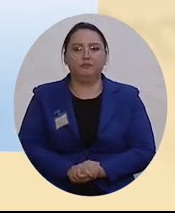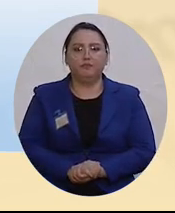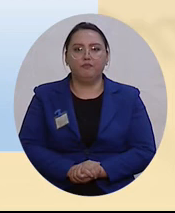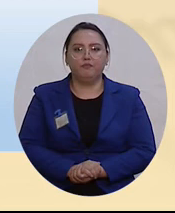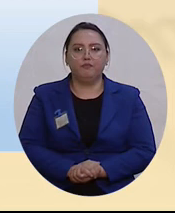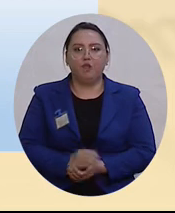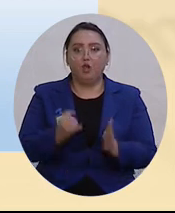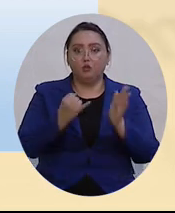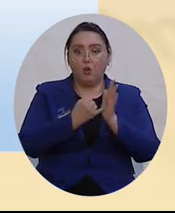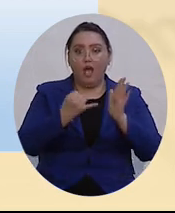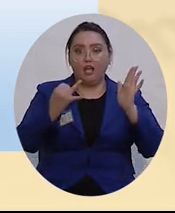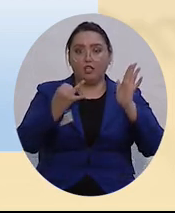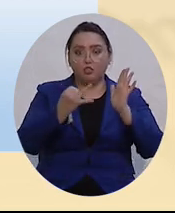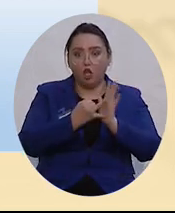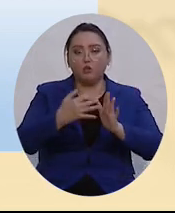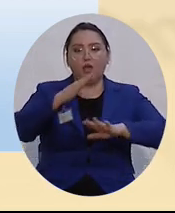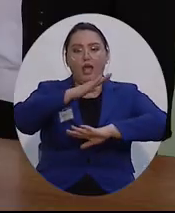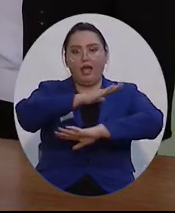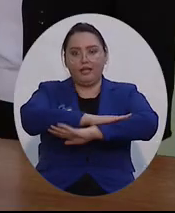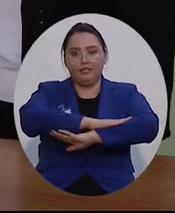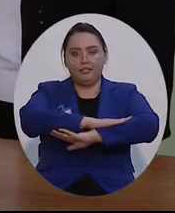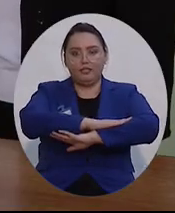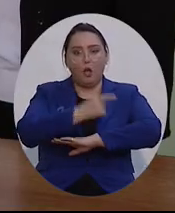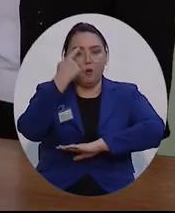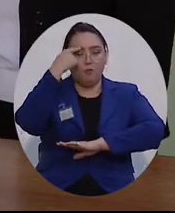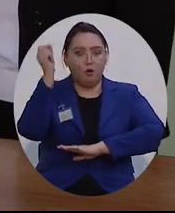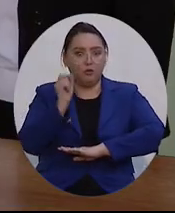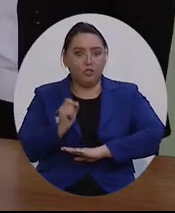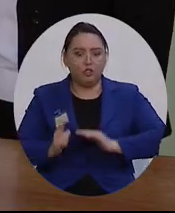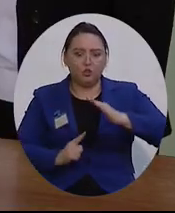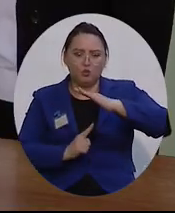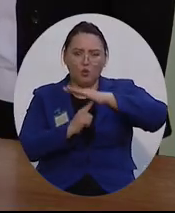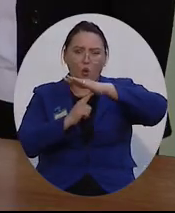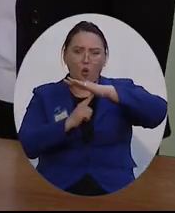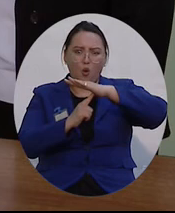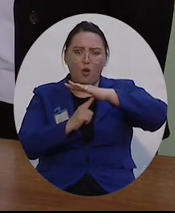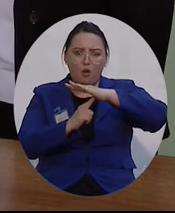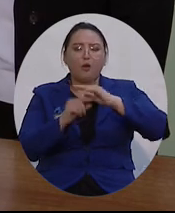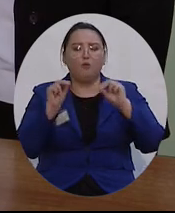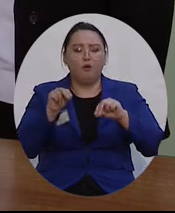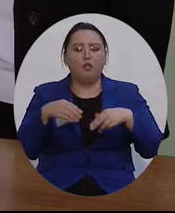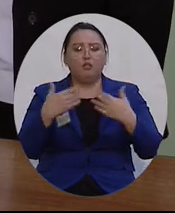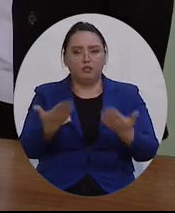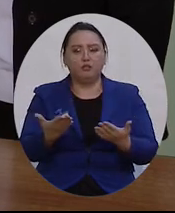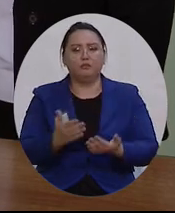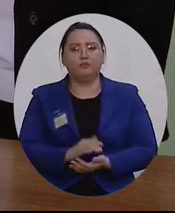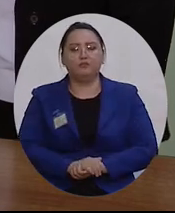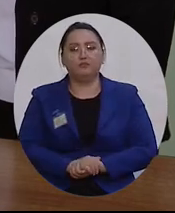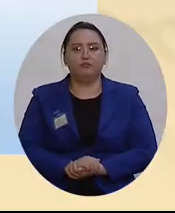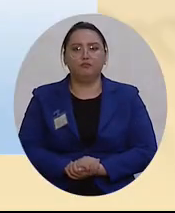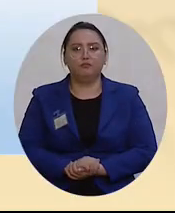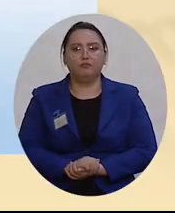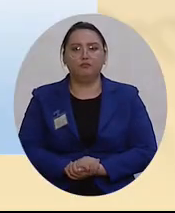За 6-7 дугаар ангид Монгол бичгийн одоо их суур тавьдаг учраас багш нь зөвлөгөө өгье. За